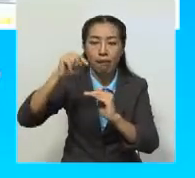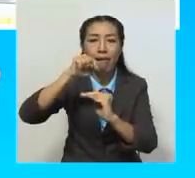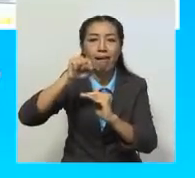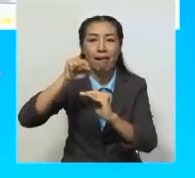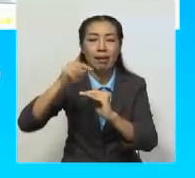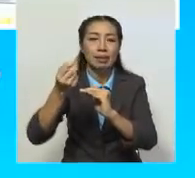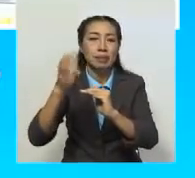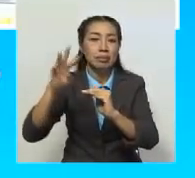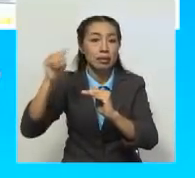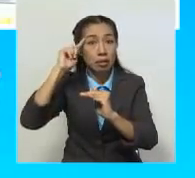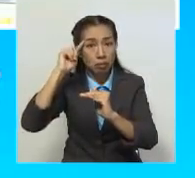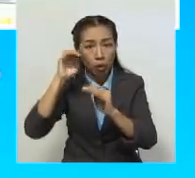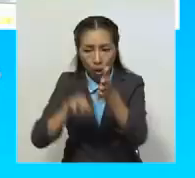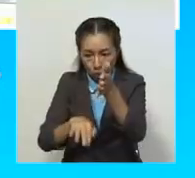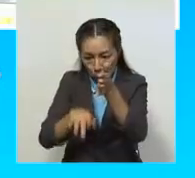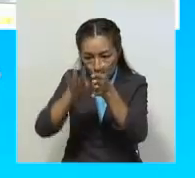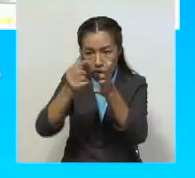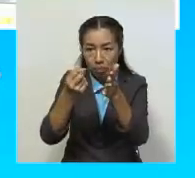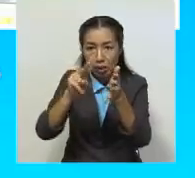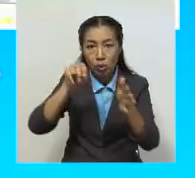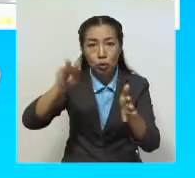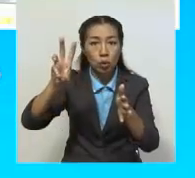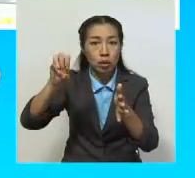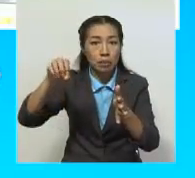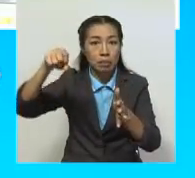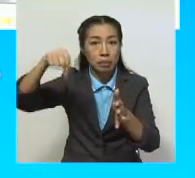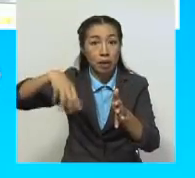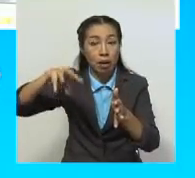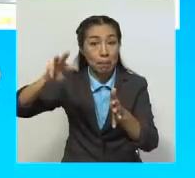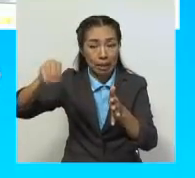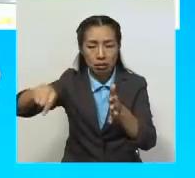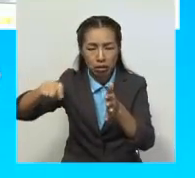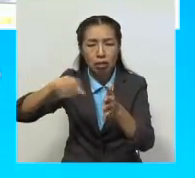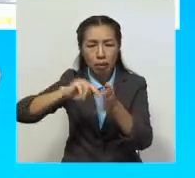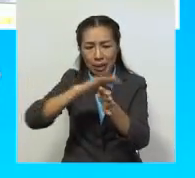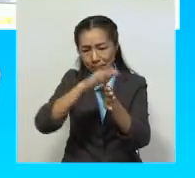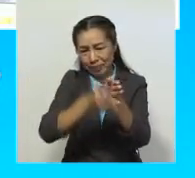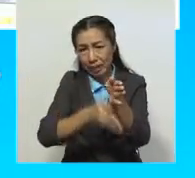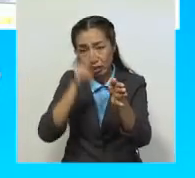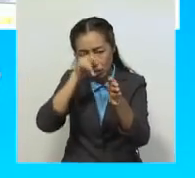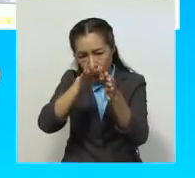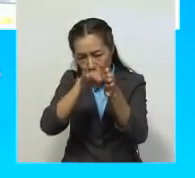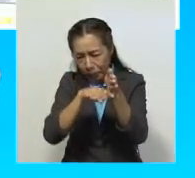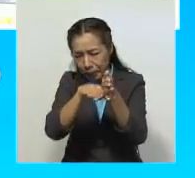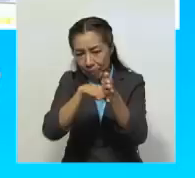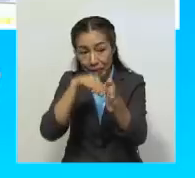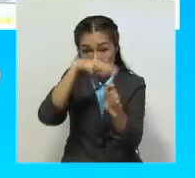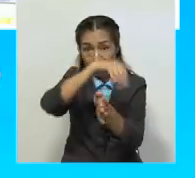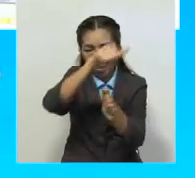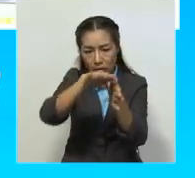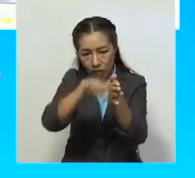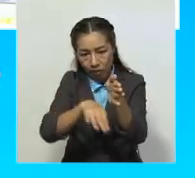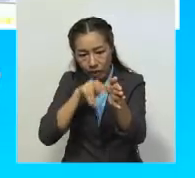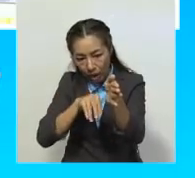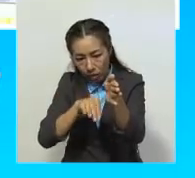แต่12.60 เมตรเนี่ยก็ยังอยู่ในระดับที่ต่ำกว่าตัวตลิ่งในเมืองนะครับซึ่งขนาดเนี้ยในเมื